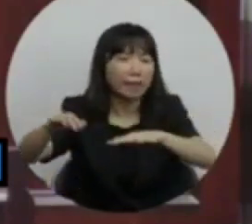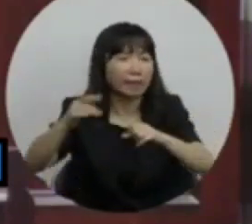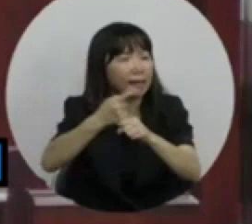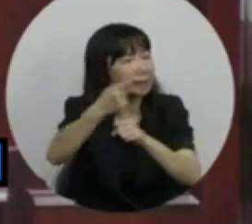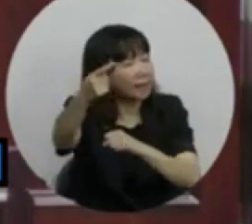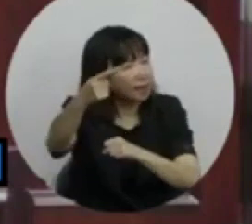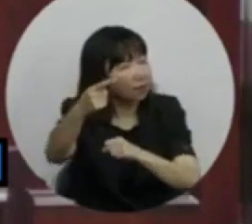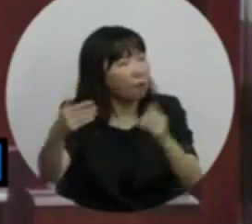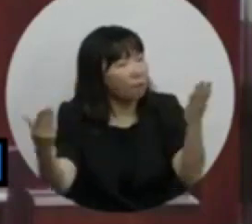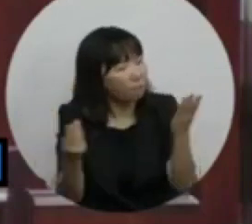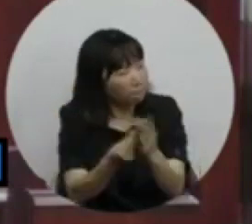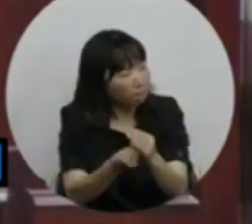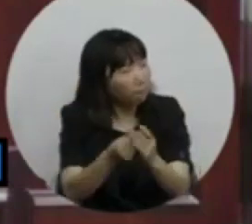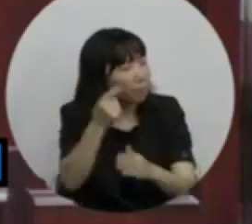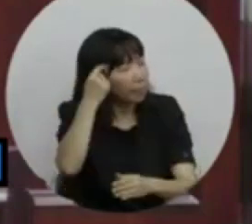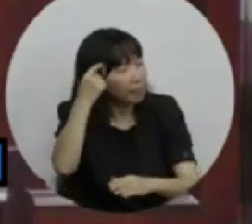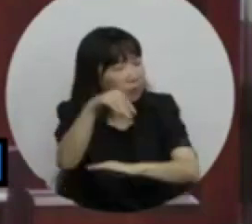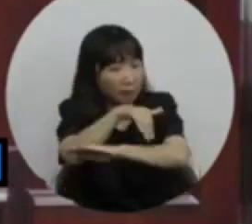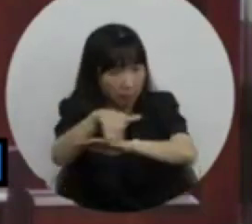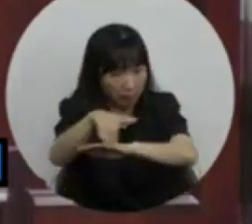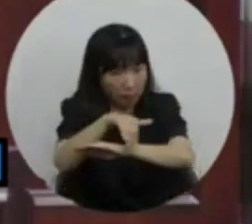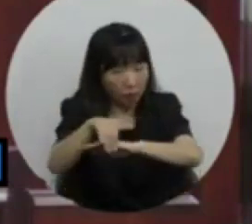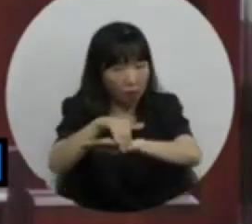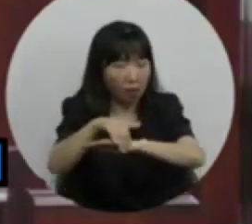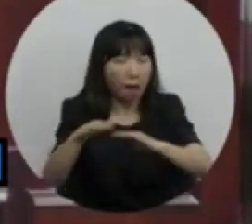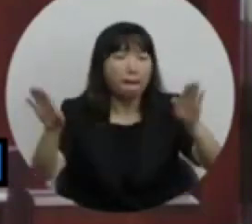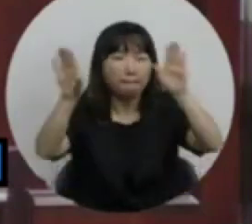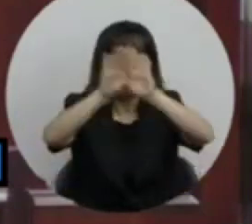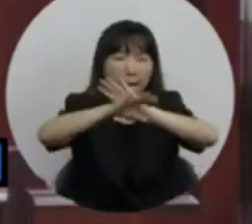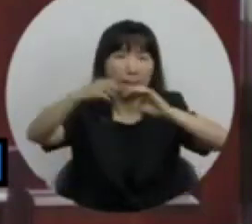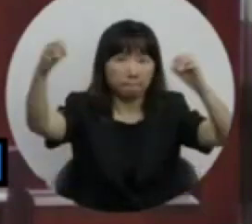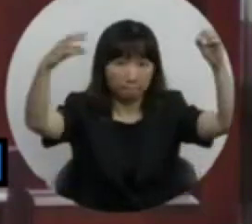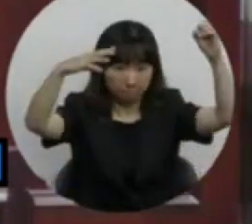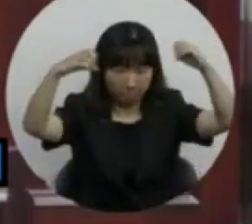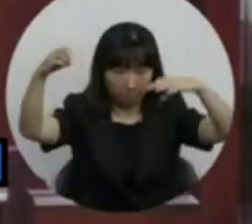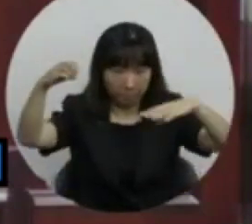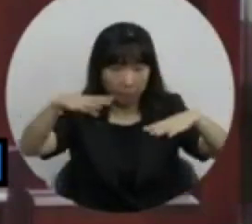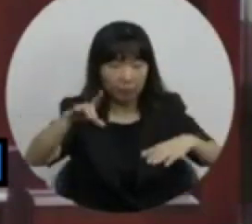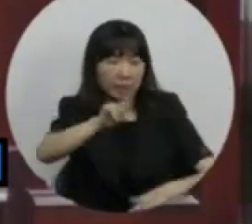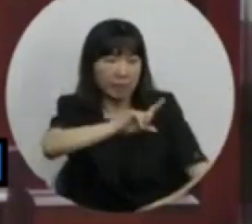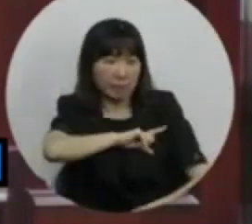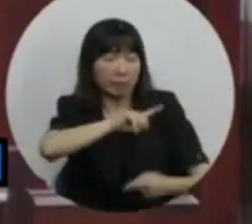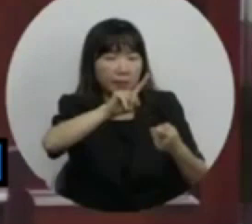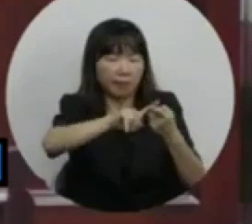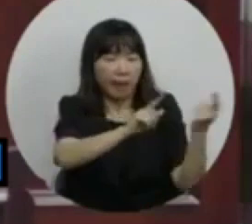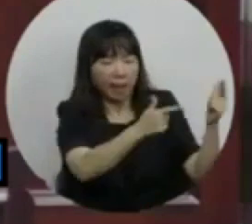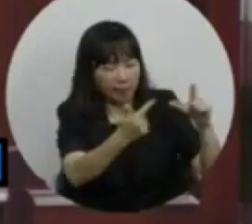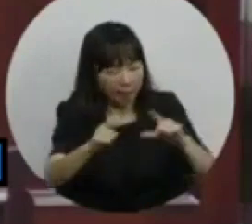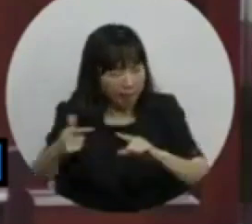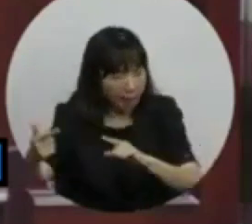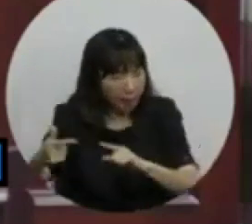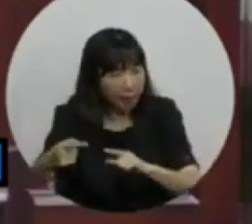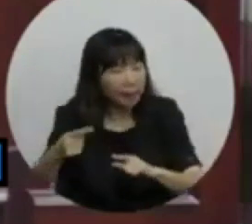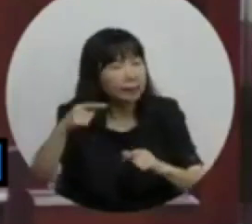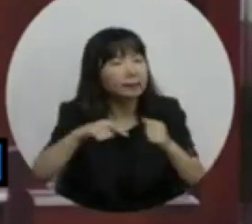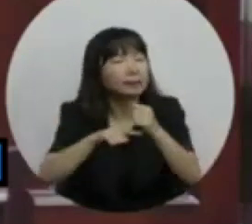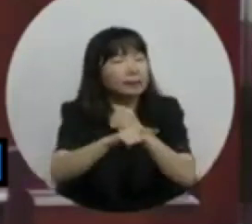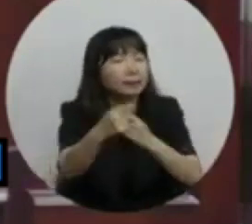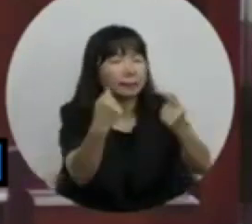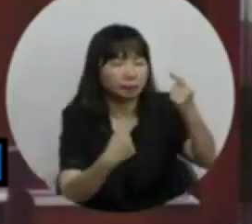확충과 야간 경관 조명 설치와 출렁다리 명칭 등에 대해 다양한 의견을 수렴하고